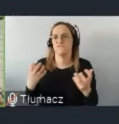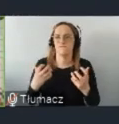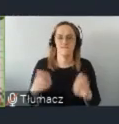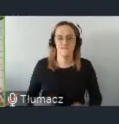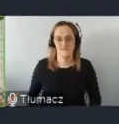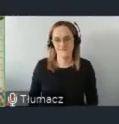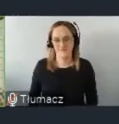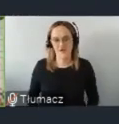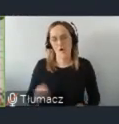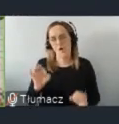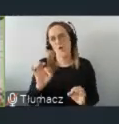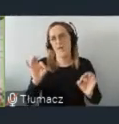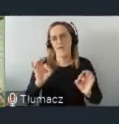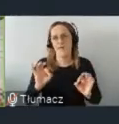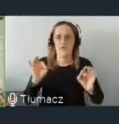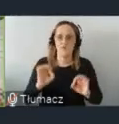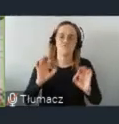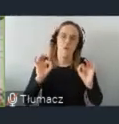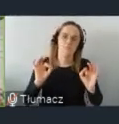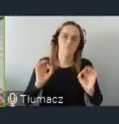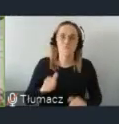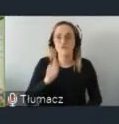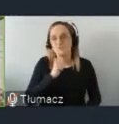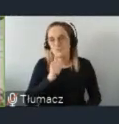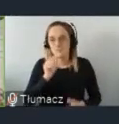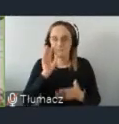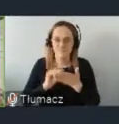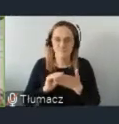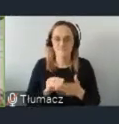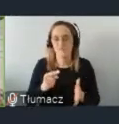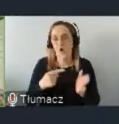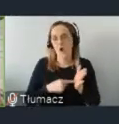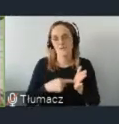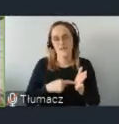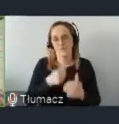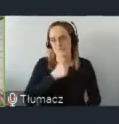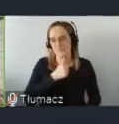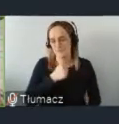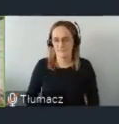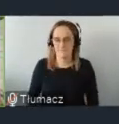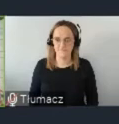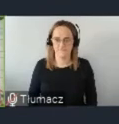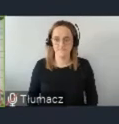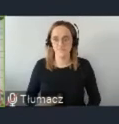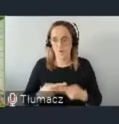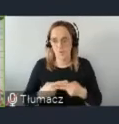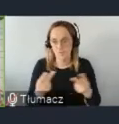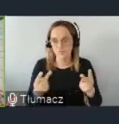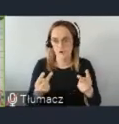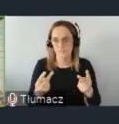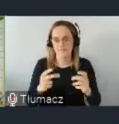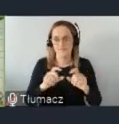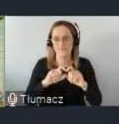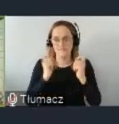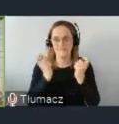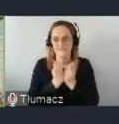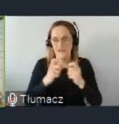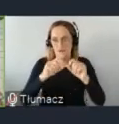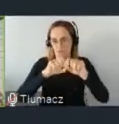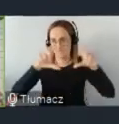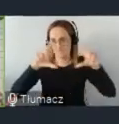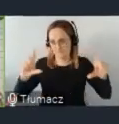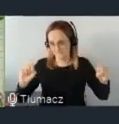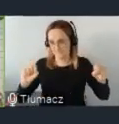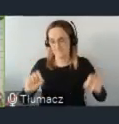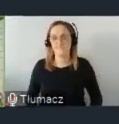Och, jejku, jejku. No dobrze, spróbuję jeszcze raz. Ostatnia próba. Udostępnij cały ekran.